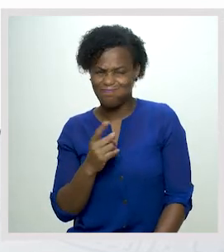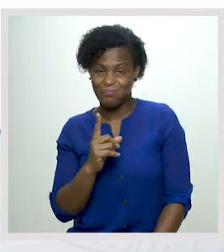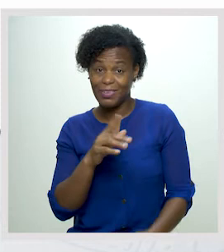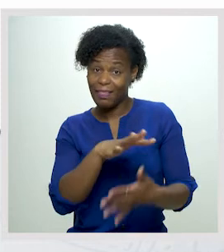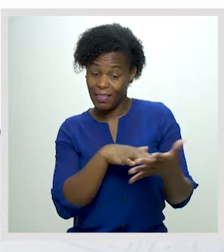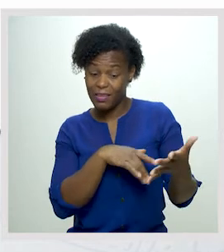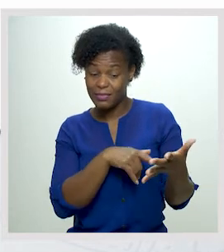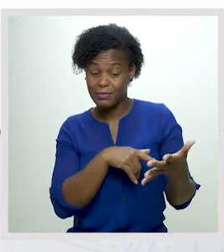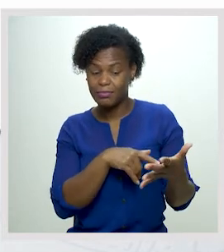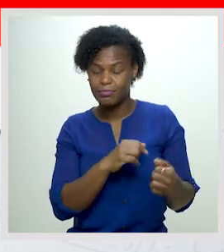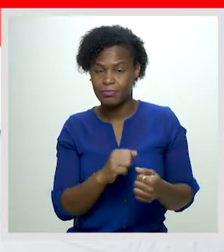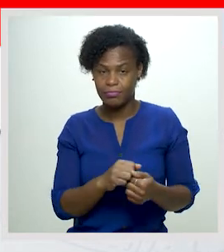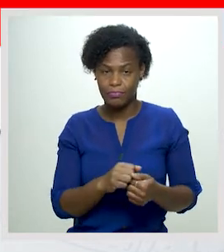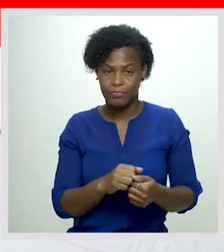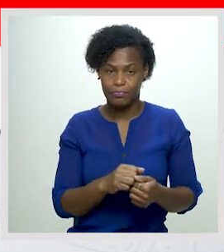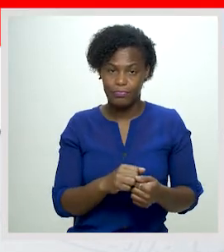textes.